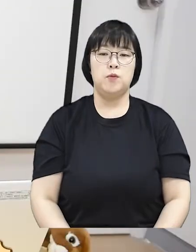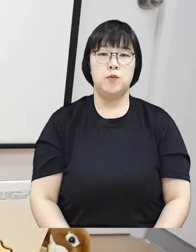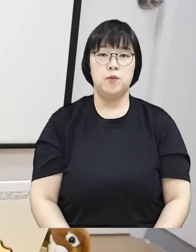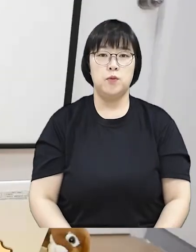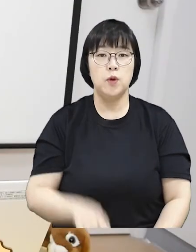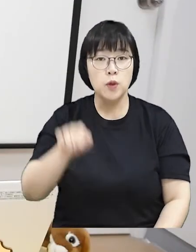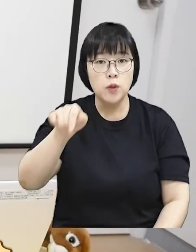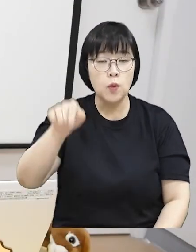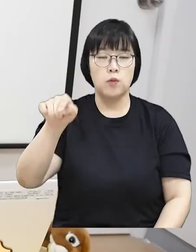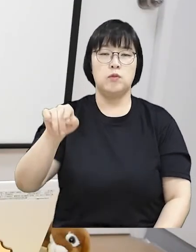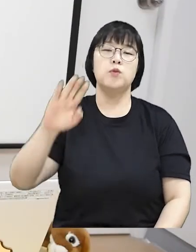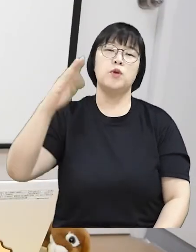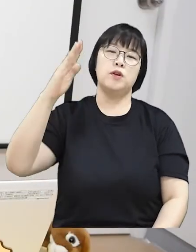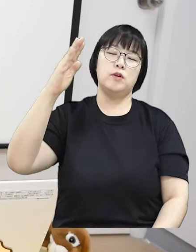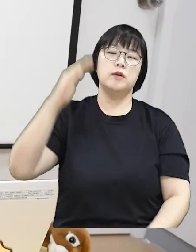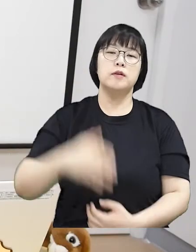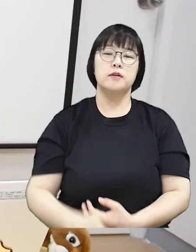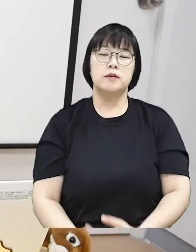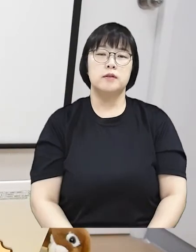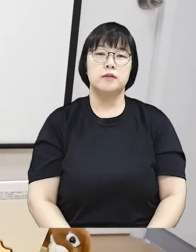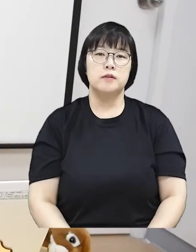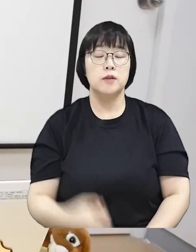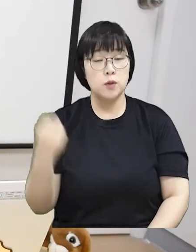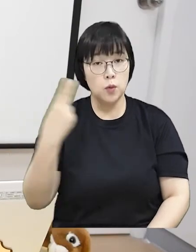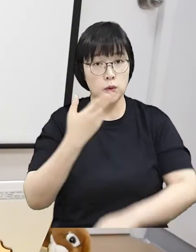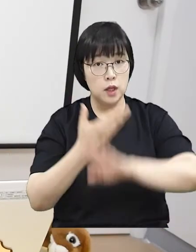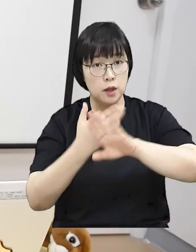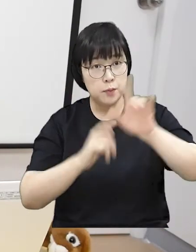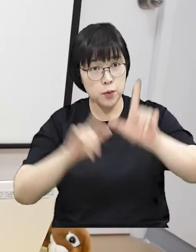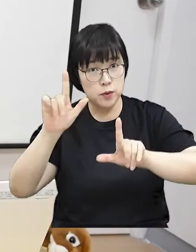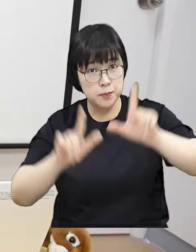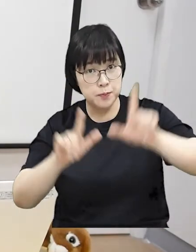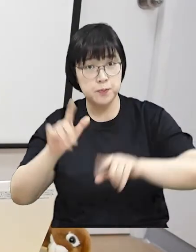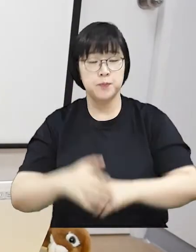한 번 톡. 됐어. 또 이제 다른 모습.